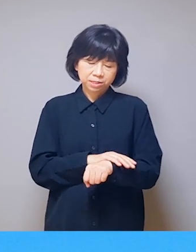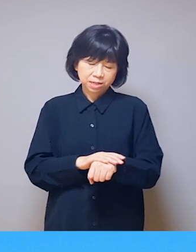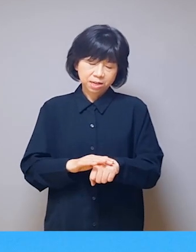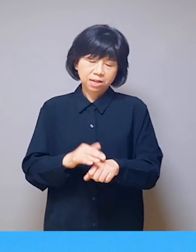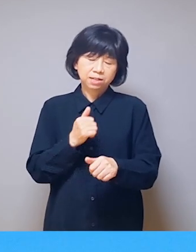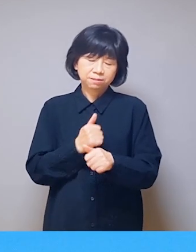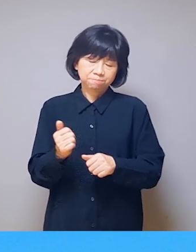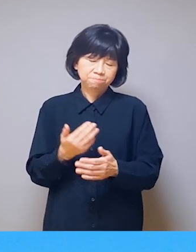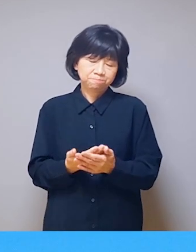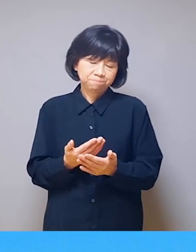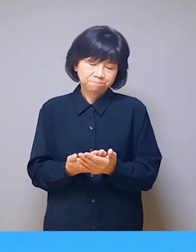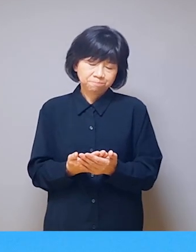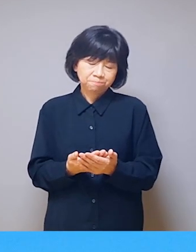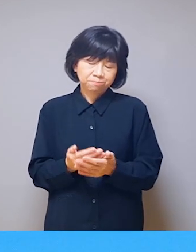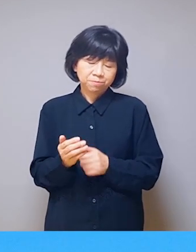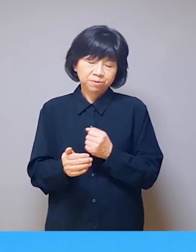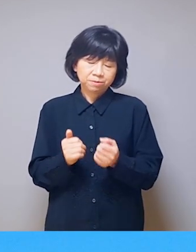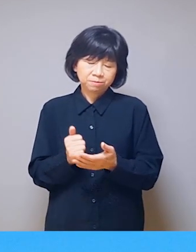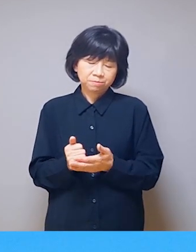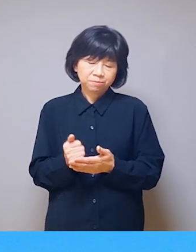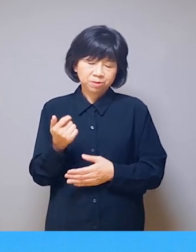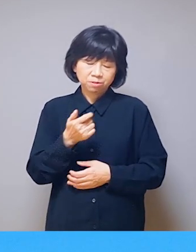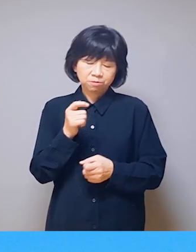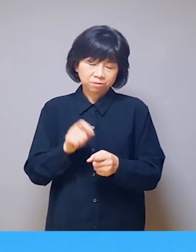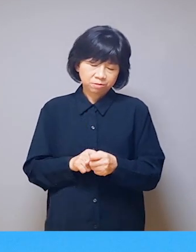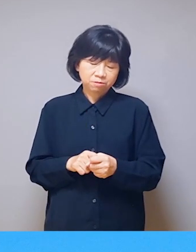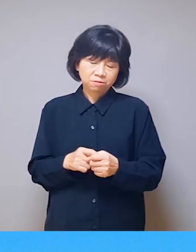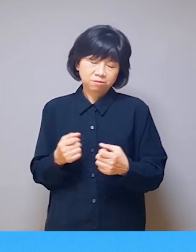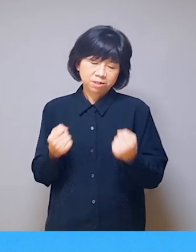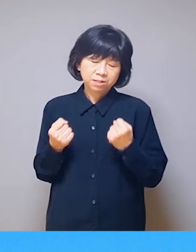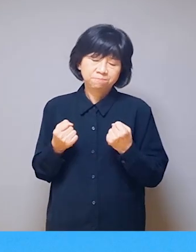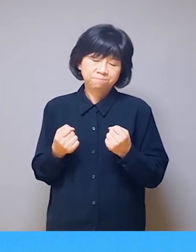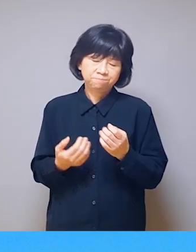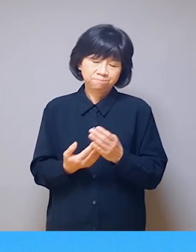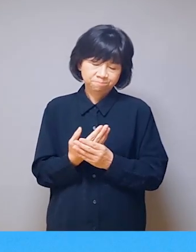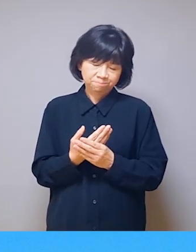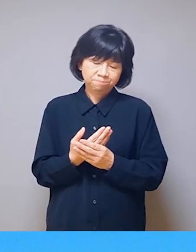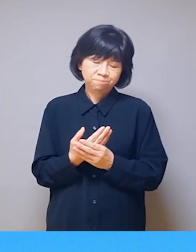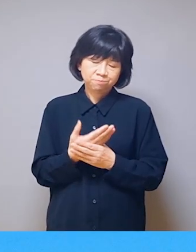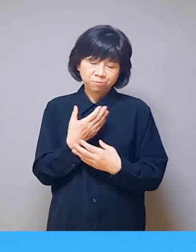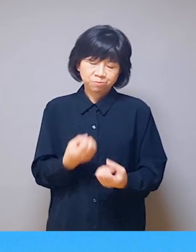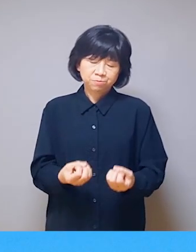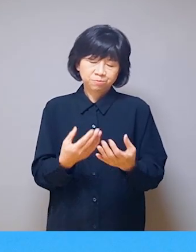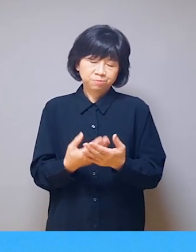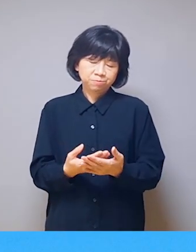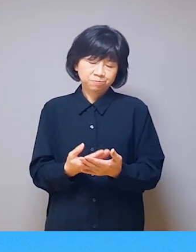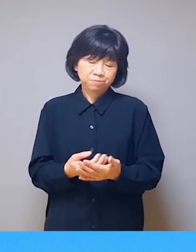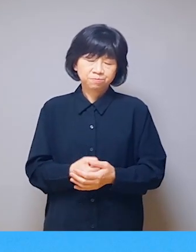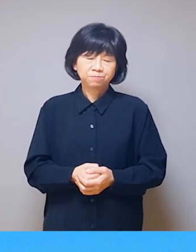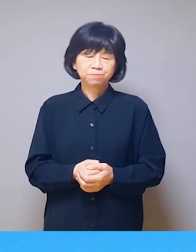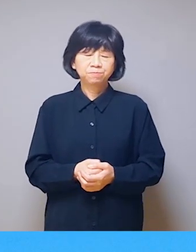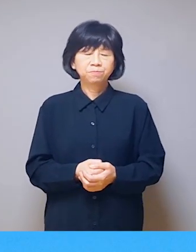견디고 이겨낼 수 있도록 하나님 아버지 영적 근력이 있도록 하나님 아버지 축복하여 주시옵소서.